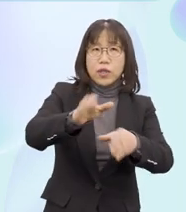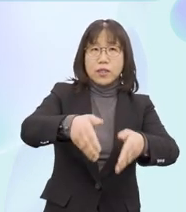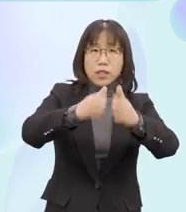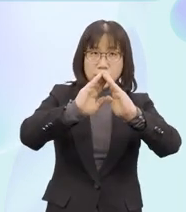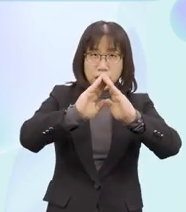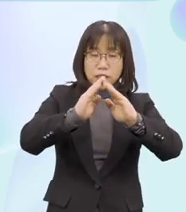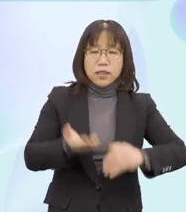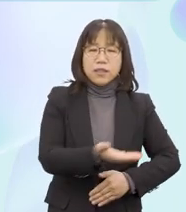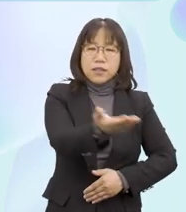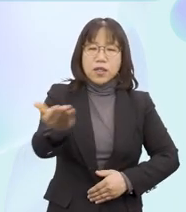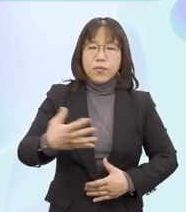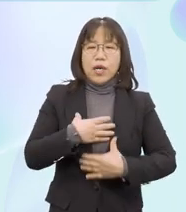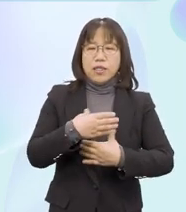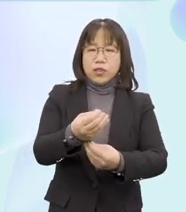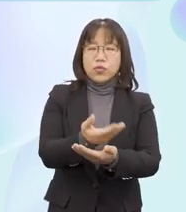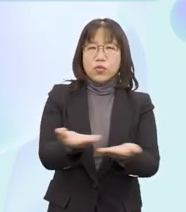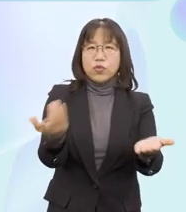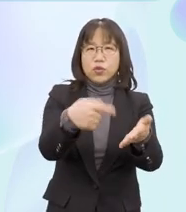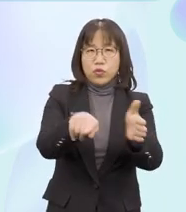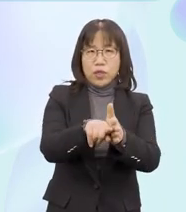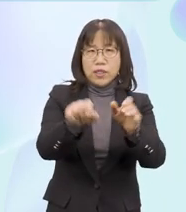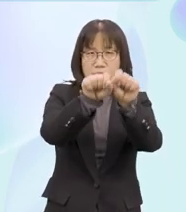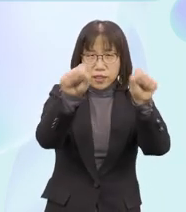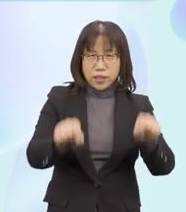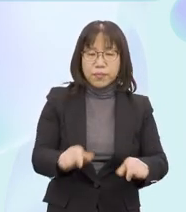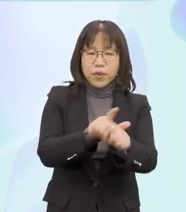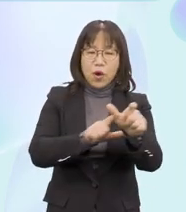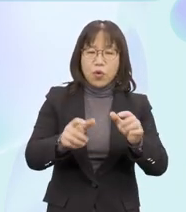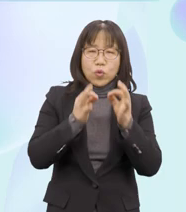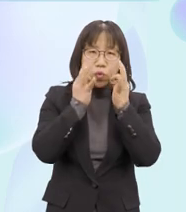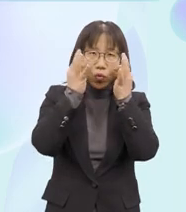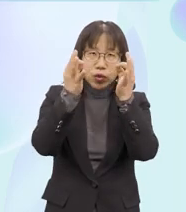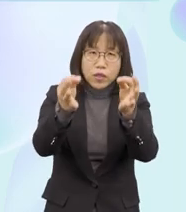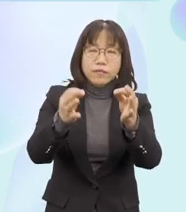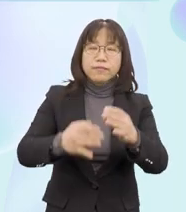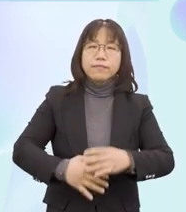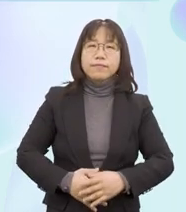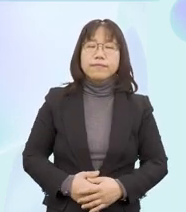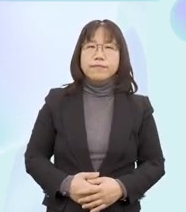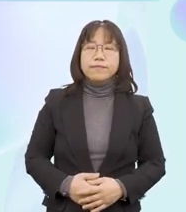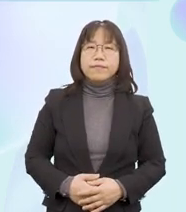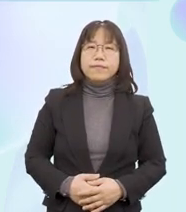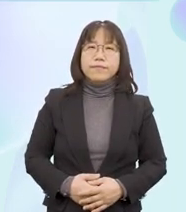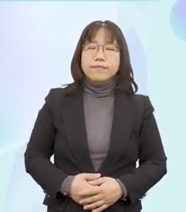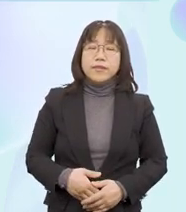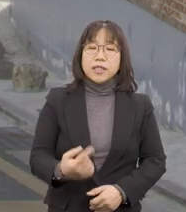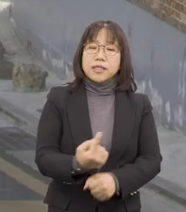범죄예방 및 주민 안전 확보를 위한 시스템 구축에 힘쓰고 있습니다